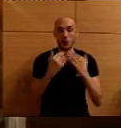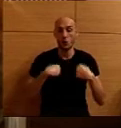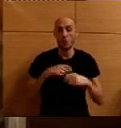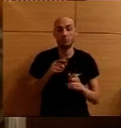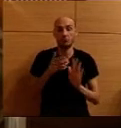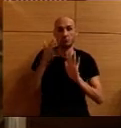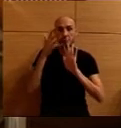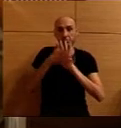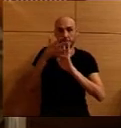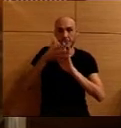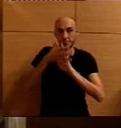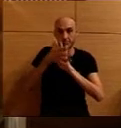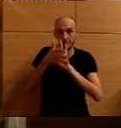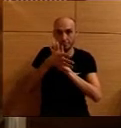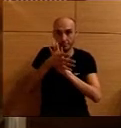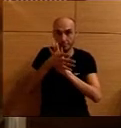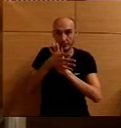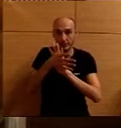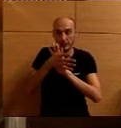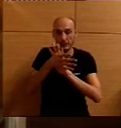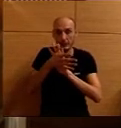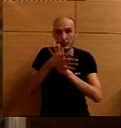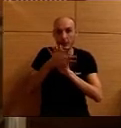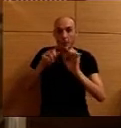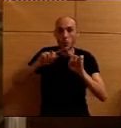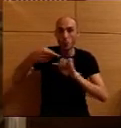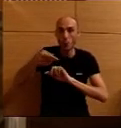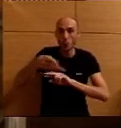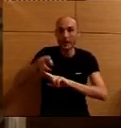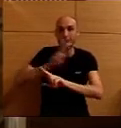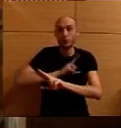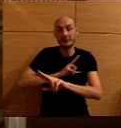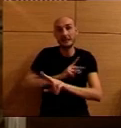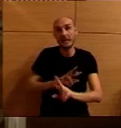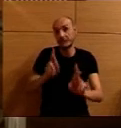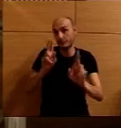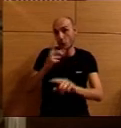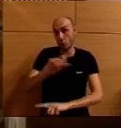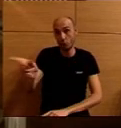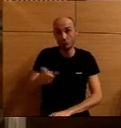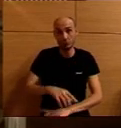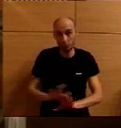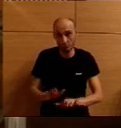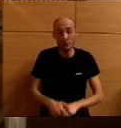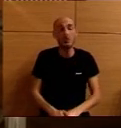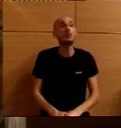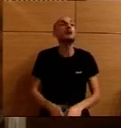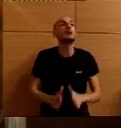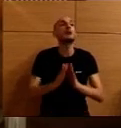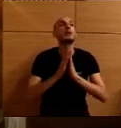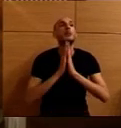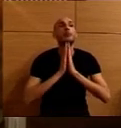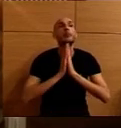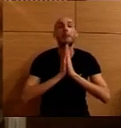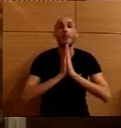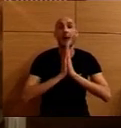dona la paraula a una altra persona, voldré contestar, així que avise d'inici. És en referència a el que ha